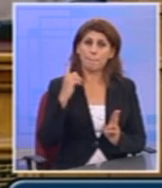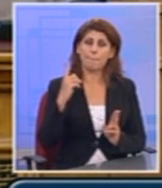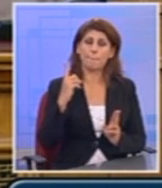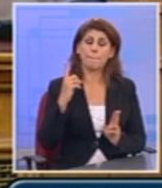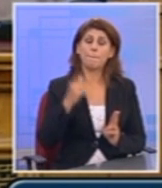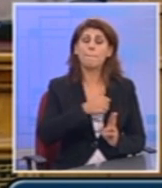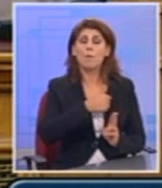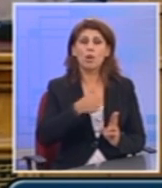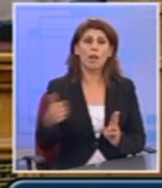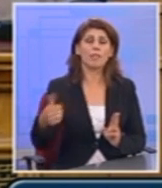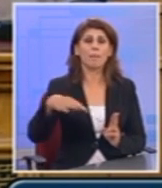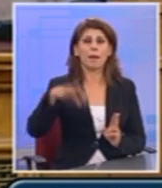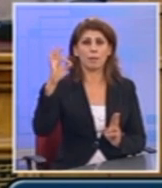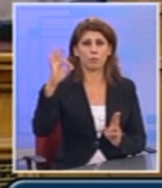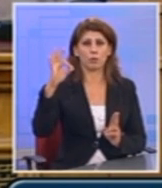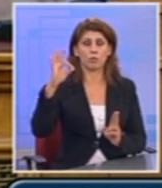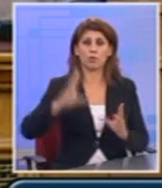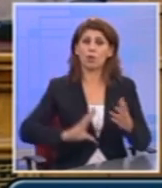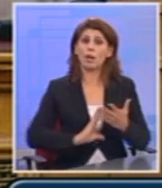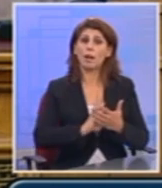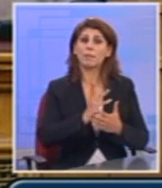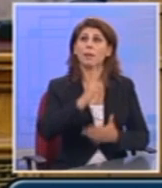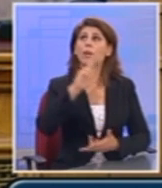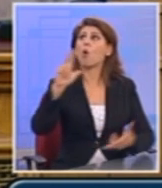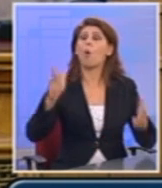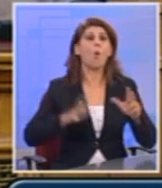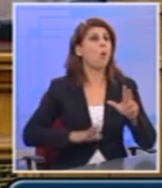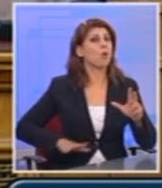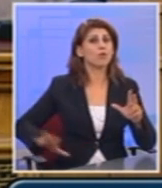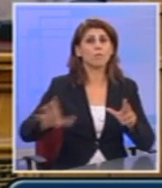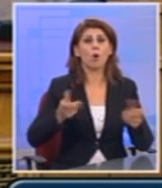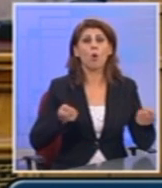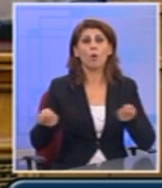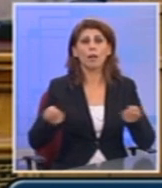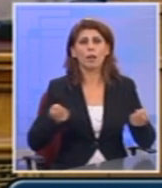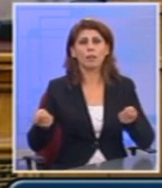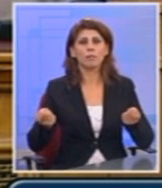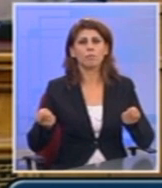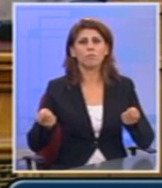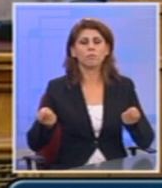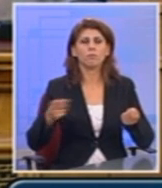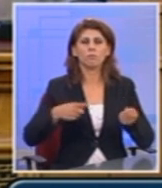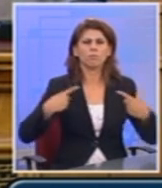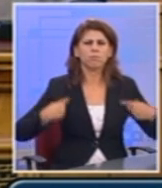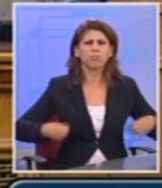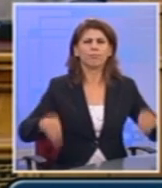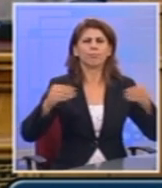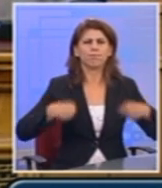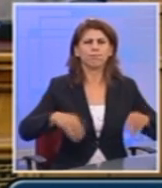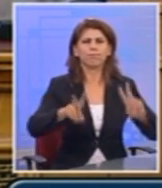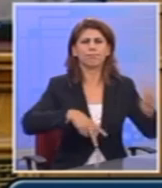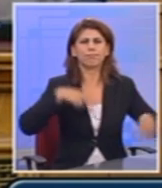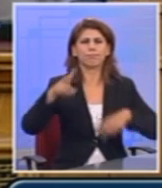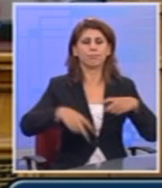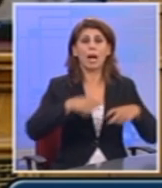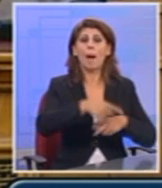μοναδική περίπτωση στον ανεπτυγμένο τουλάχιστον κόσμο οργανωμένης συλλήβδην εκποίησης από μί